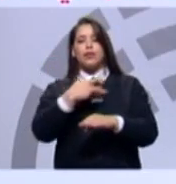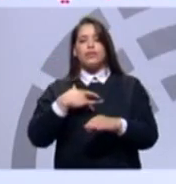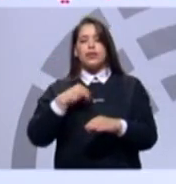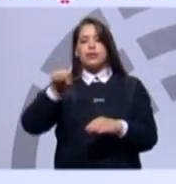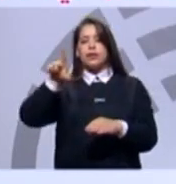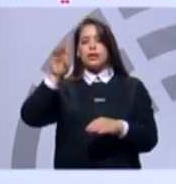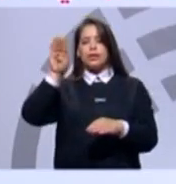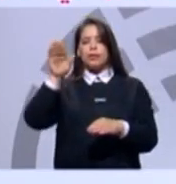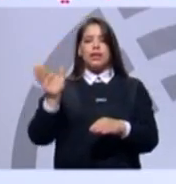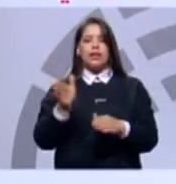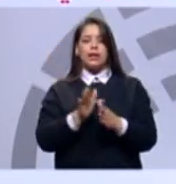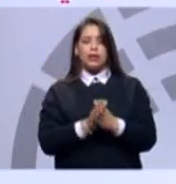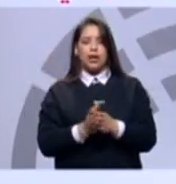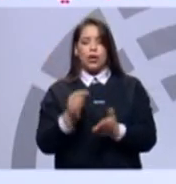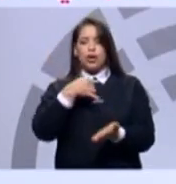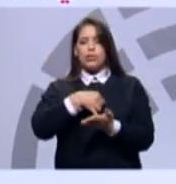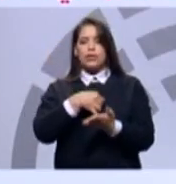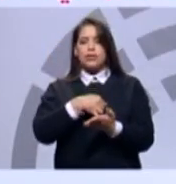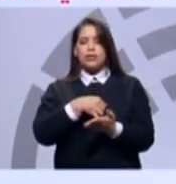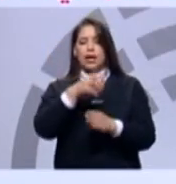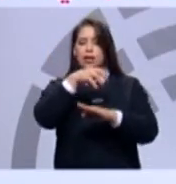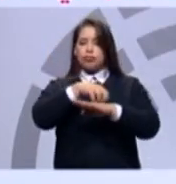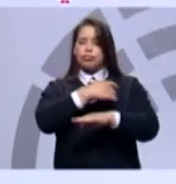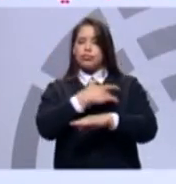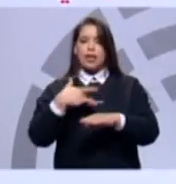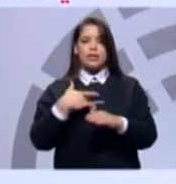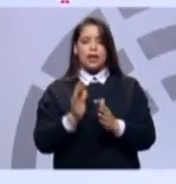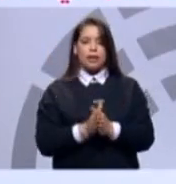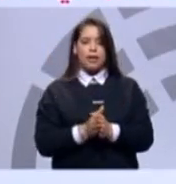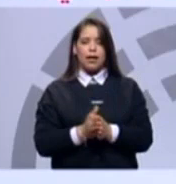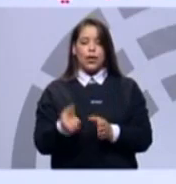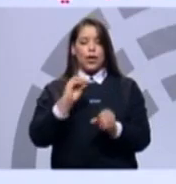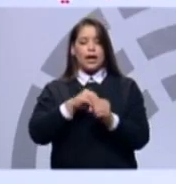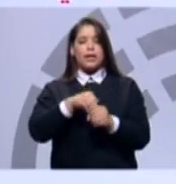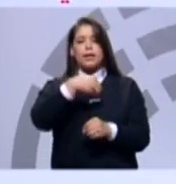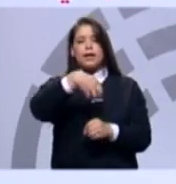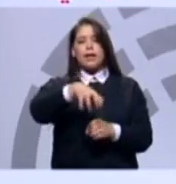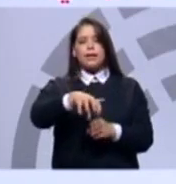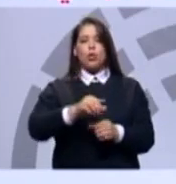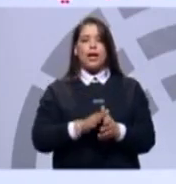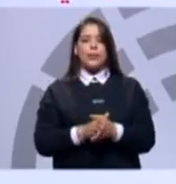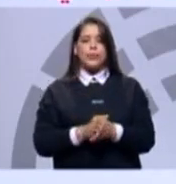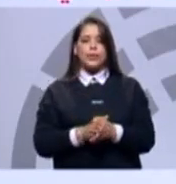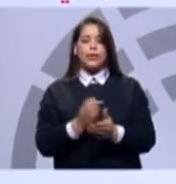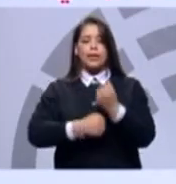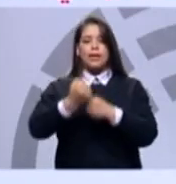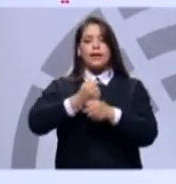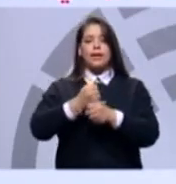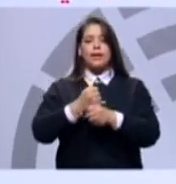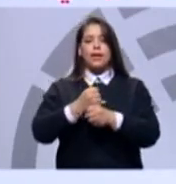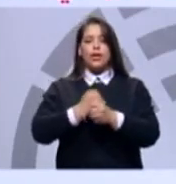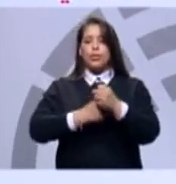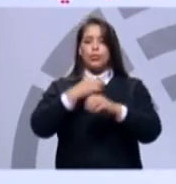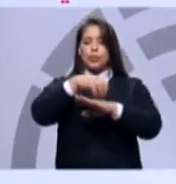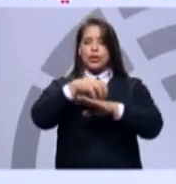سلمان بن عبد العزيز ومدينه الاغالبه الصحيه وحث الدوله على احداث منشاه الثقافيه